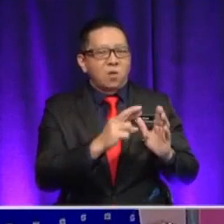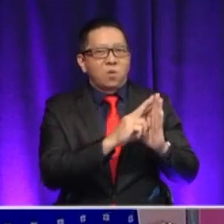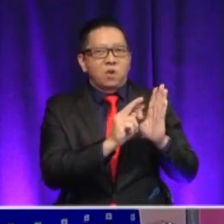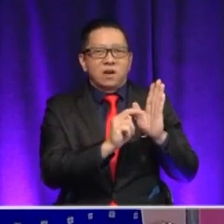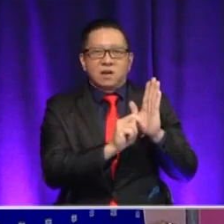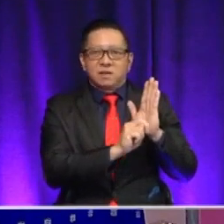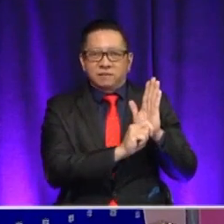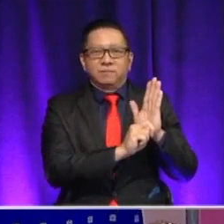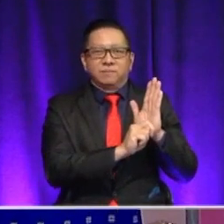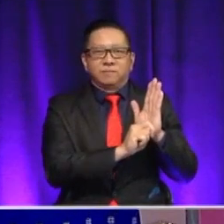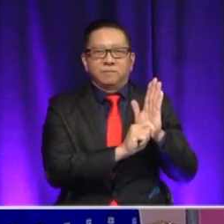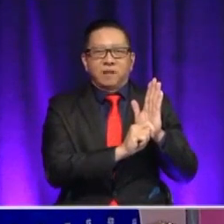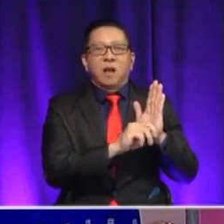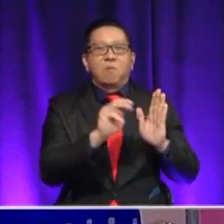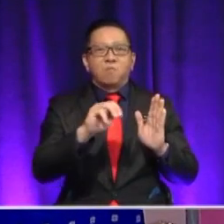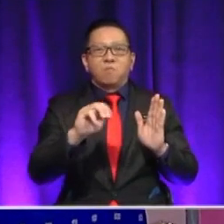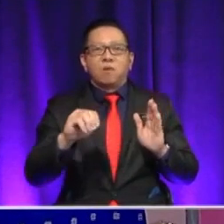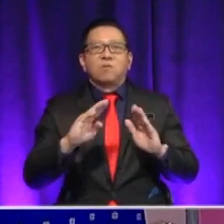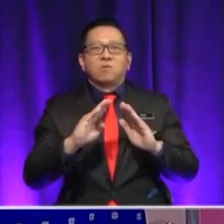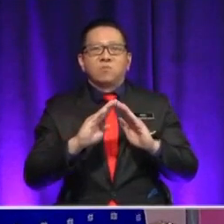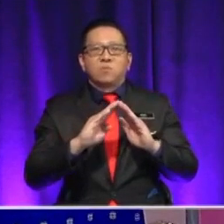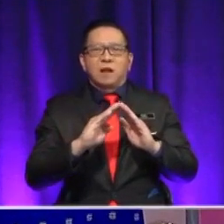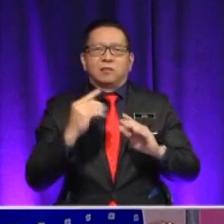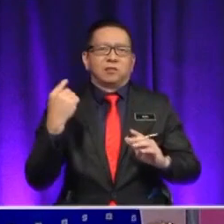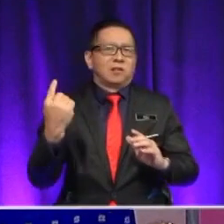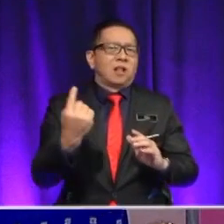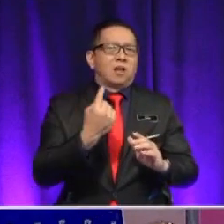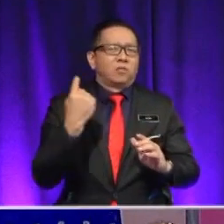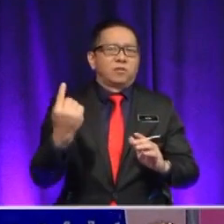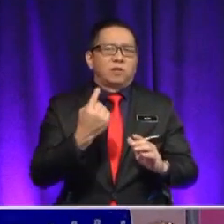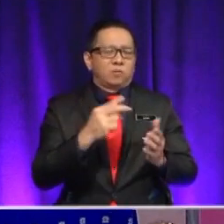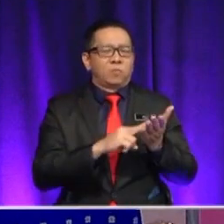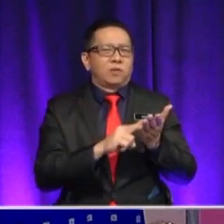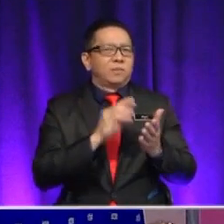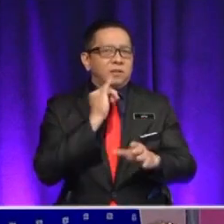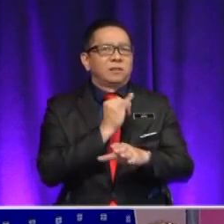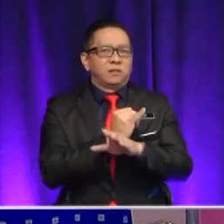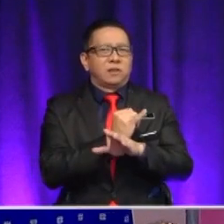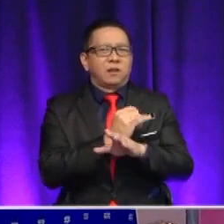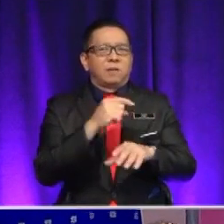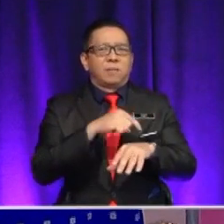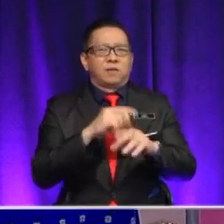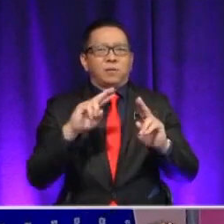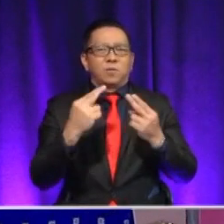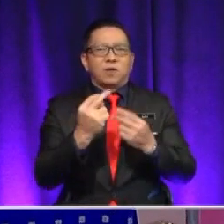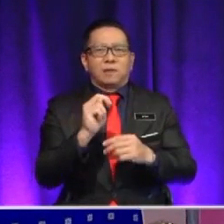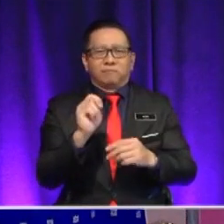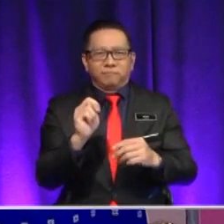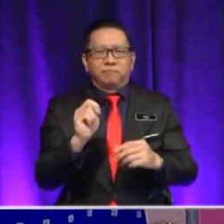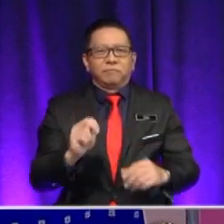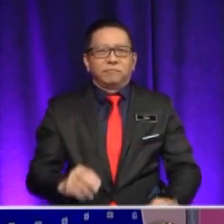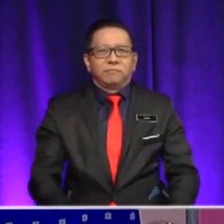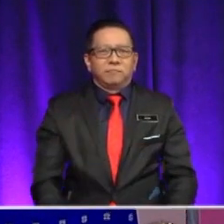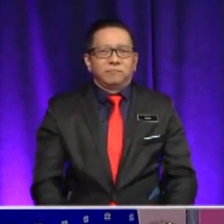cikgu pasti murid-murid yang berada di rumah pun selalu melafazkannya di perhimpunan. Okey, baiklah Mira dan